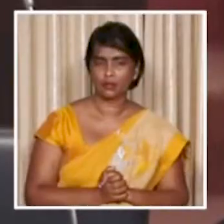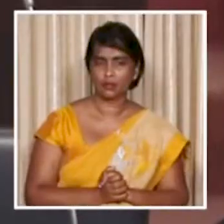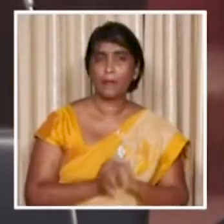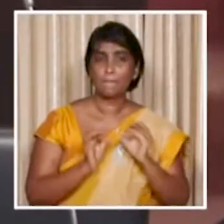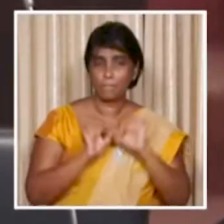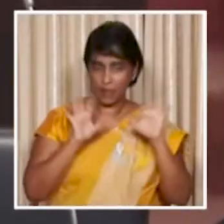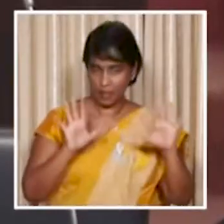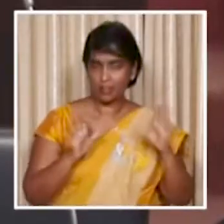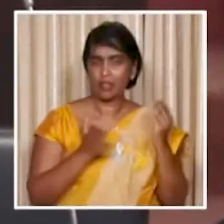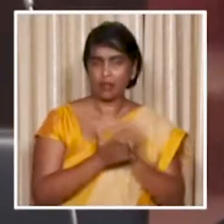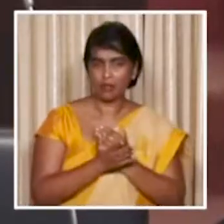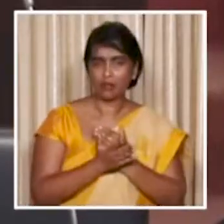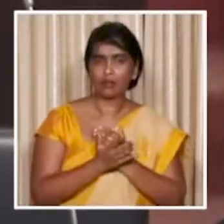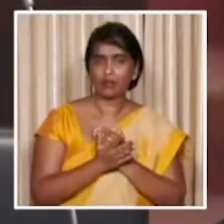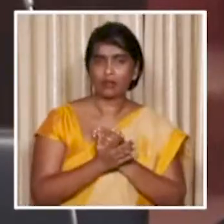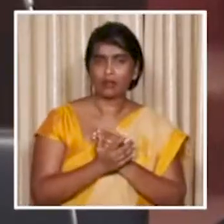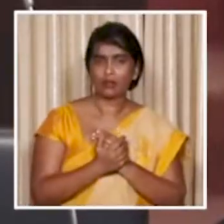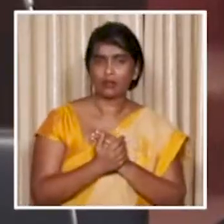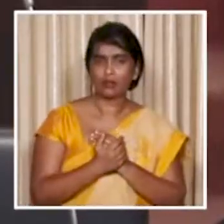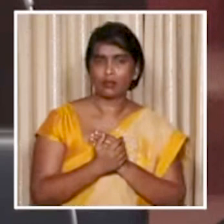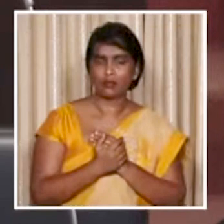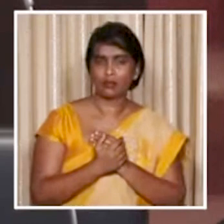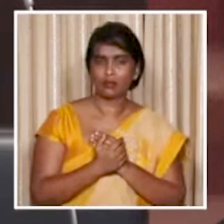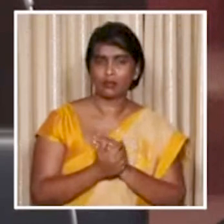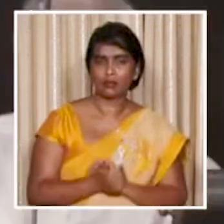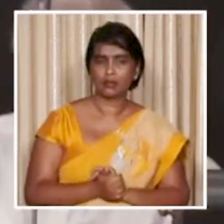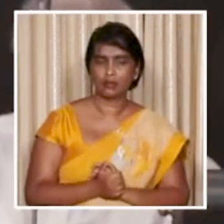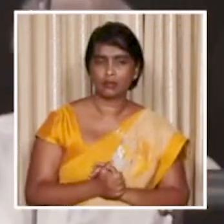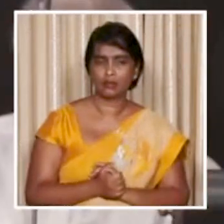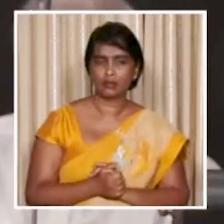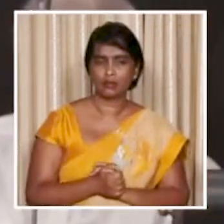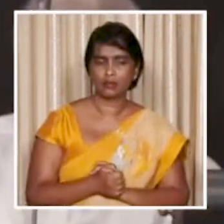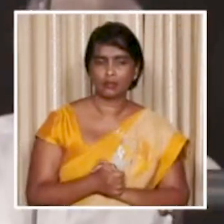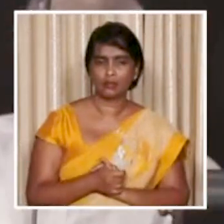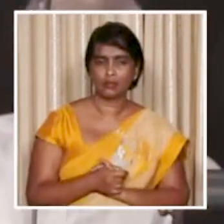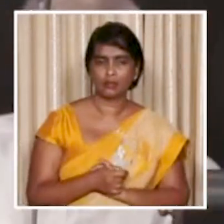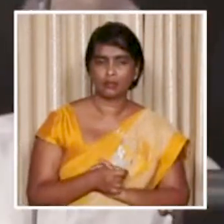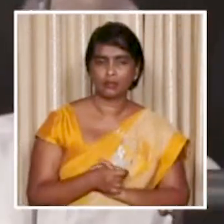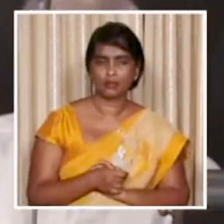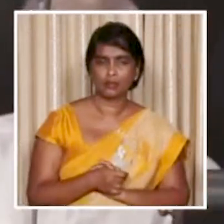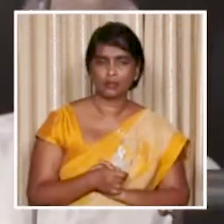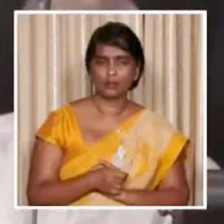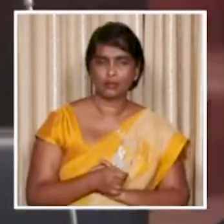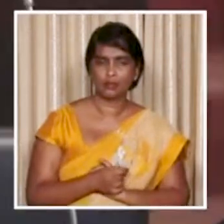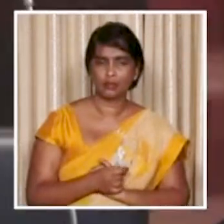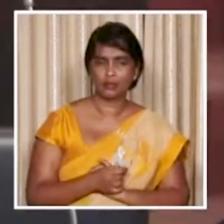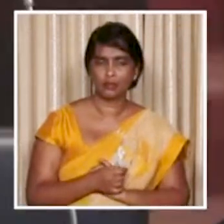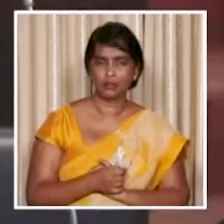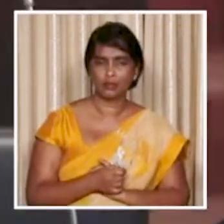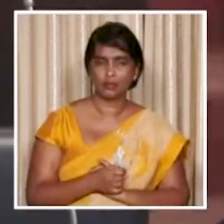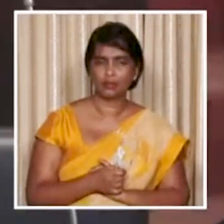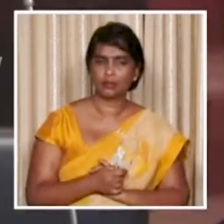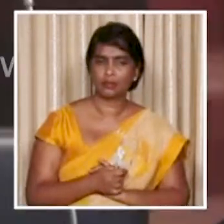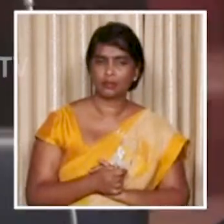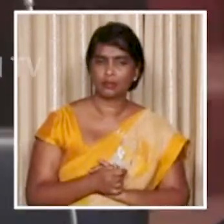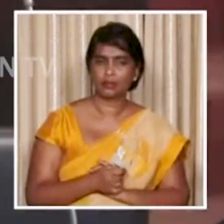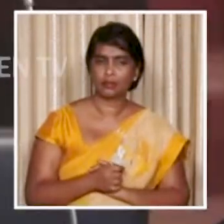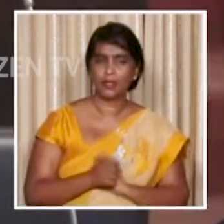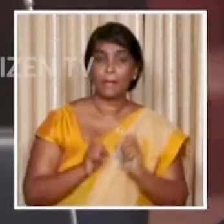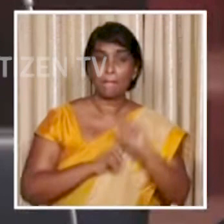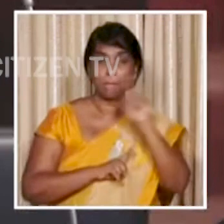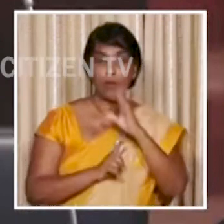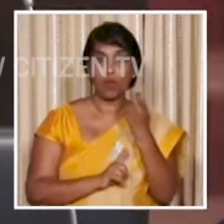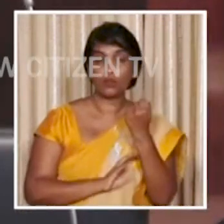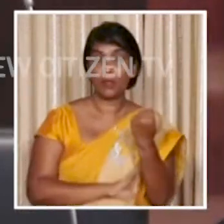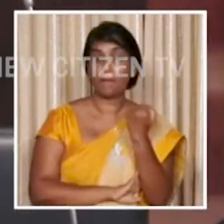තියෙනවා. අනික එතකොට නෑ මං අනික අය වාඩි වෙන්න මම පිළිතුරු දෙන්න. ප්ලීස්. ඉවවා පාර්ලිමේන්තුවට තමයි